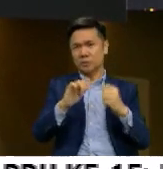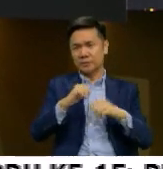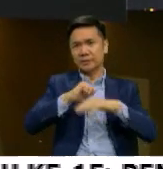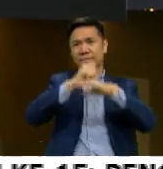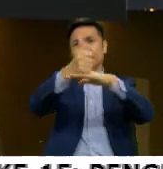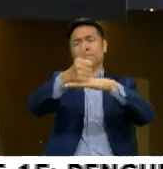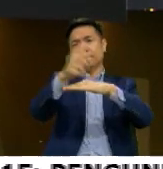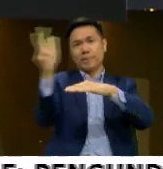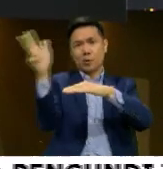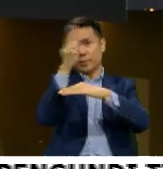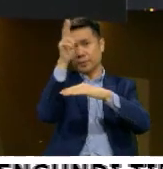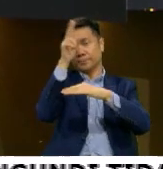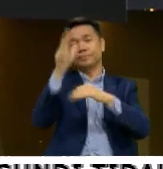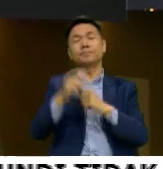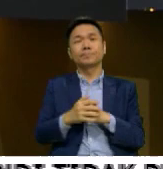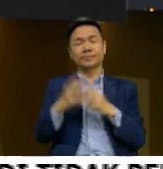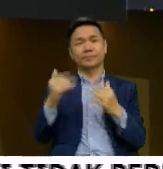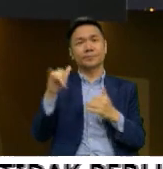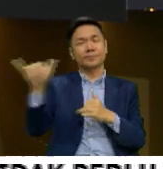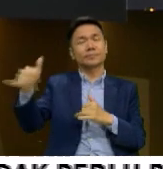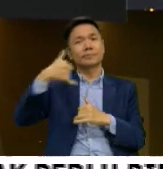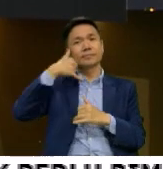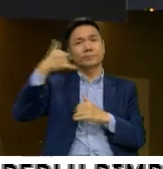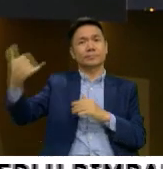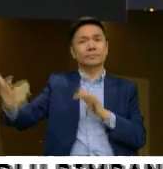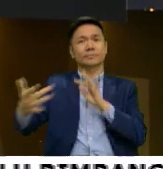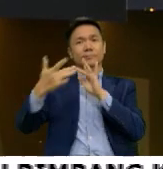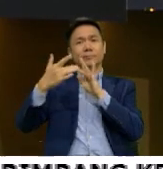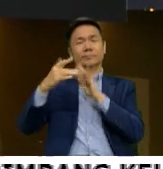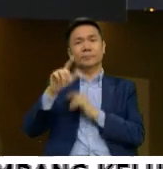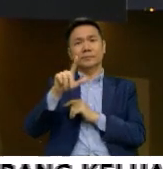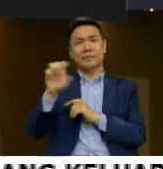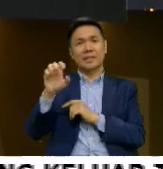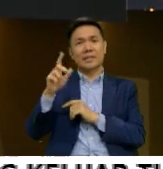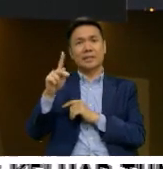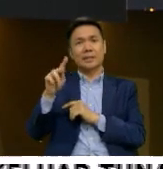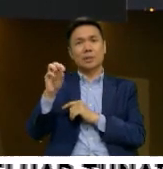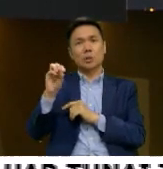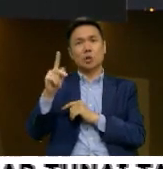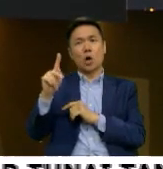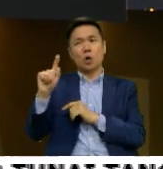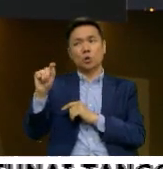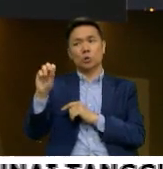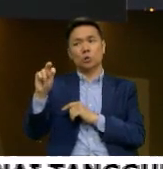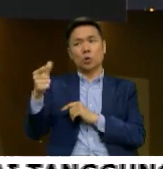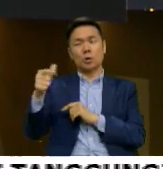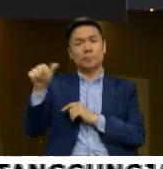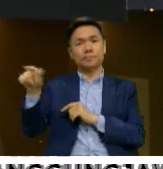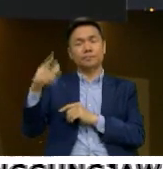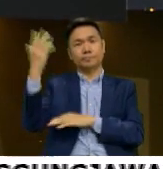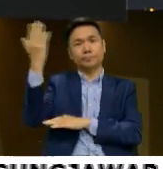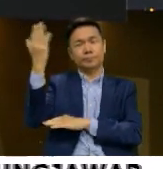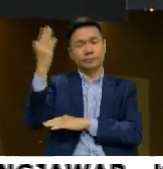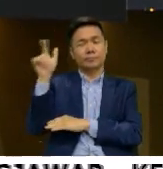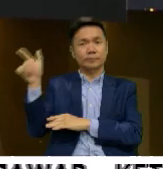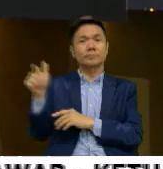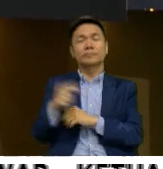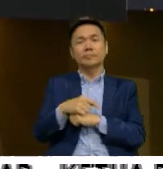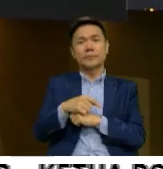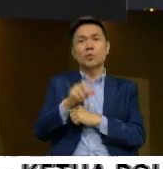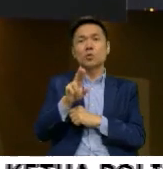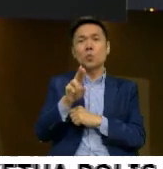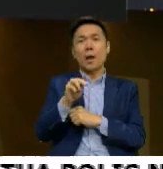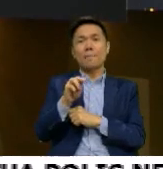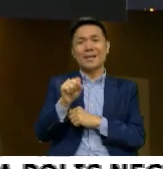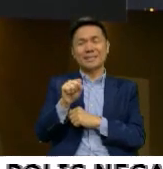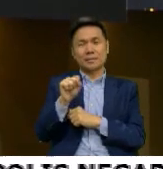itu bersama secara dalam tarian bersama dengan Profesor Madya Dokter Lee kongtong yang merupakan penjara fiekor design sosial dan kemanusiaan